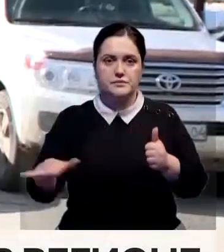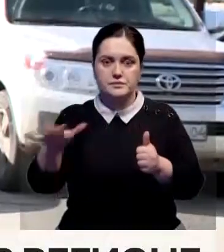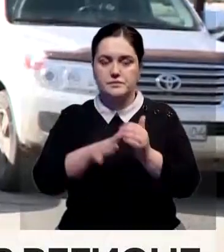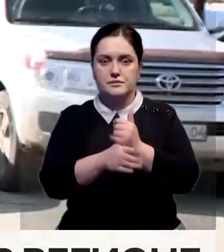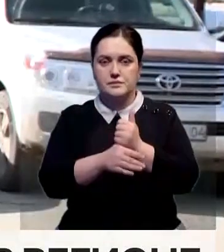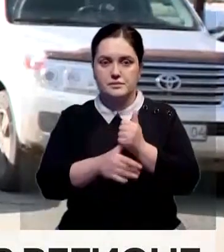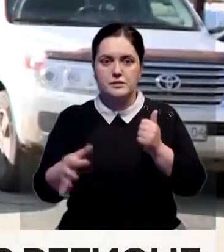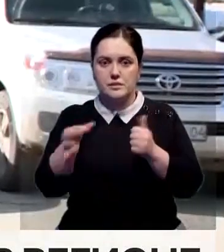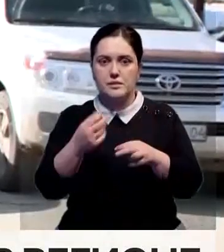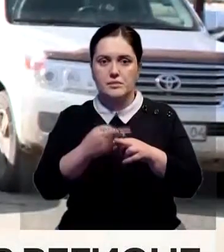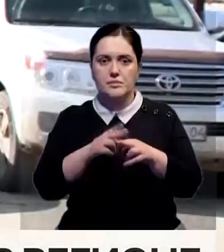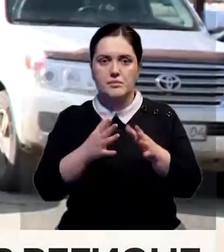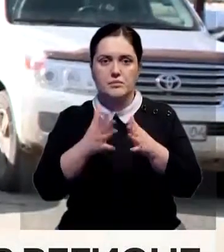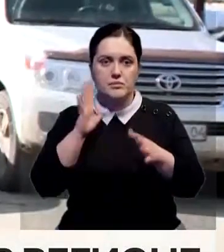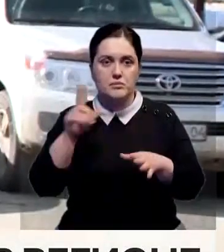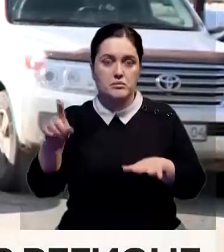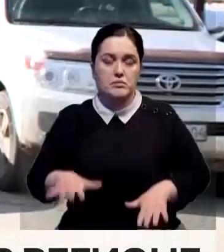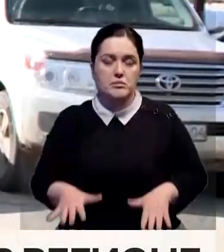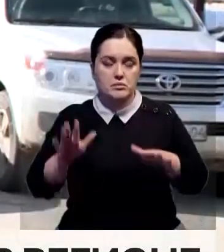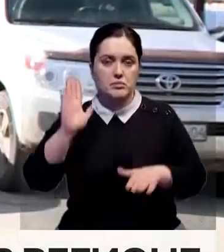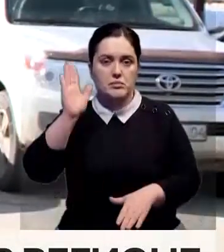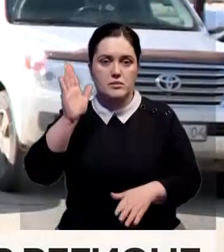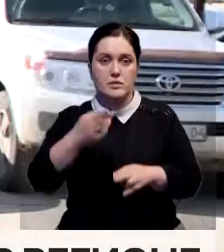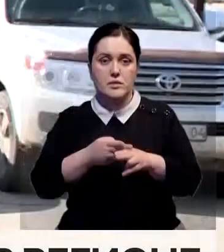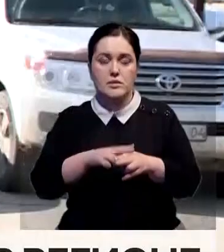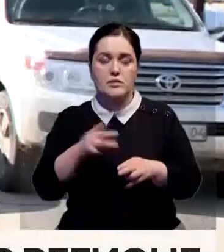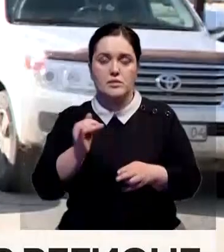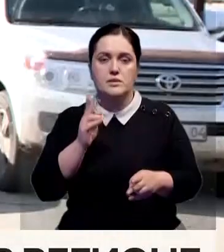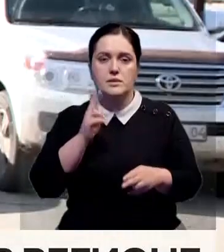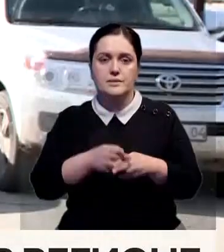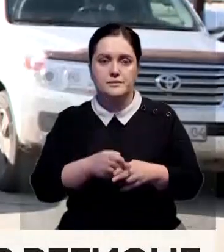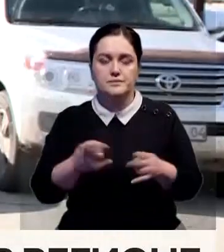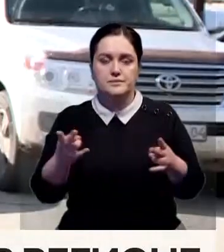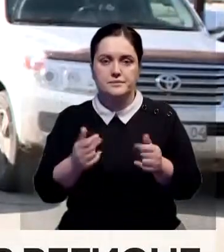атырауской области потому что большая вода может прийти Там меры уже на территории соседнего региона